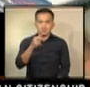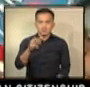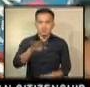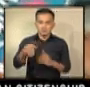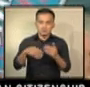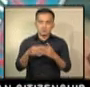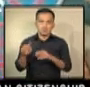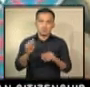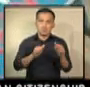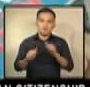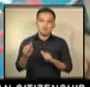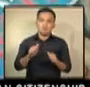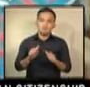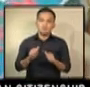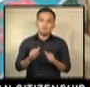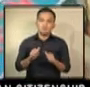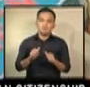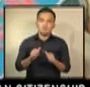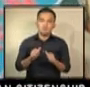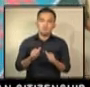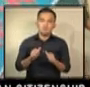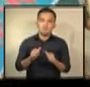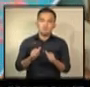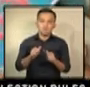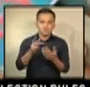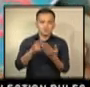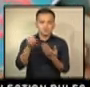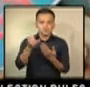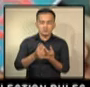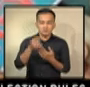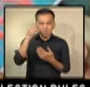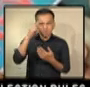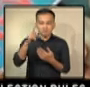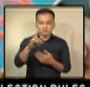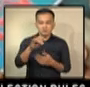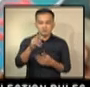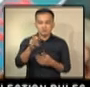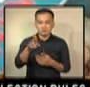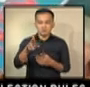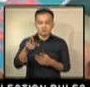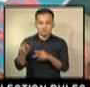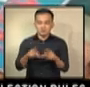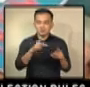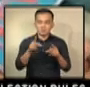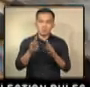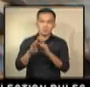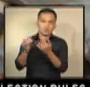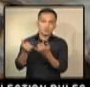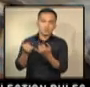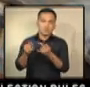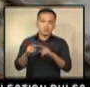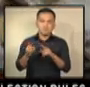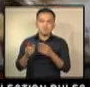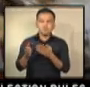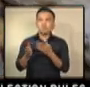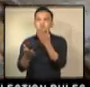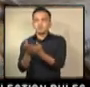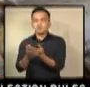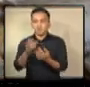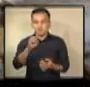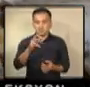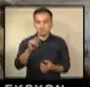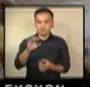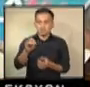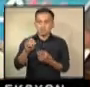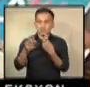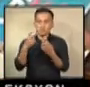activity kani atong Noah's Ark project na para sa disaster preparedness gali sa mga barangay. Kaya pag atong ito sa sityo Malingin,